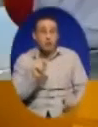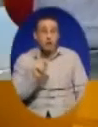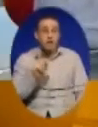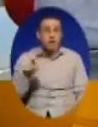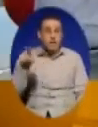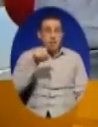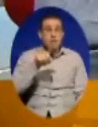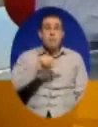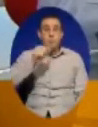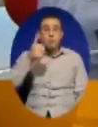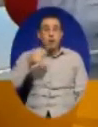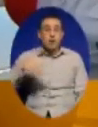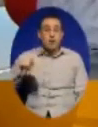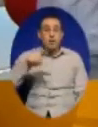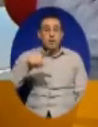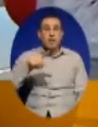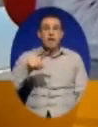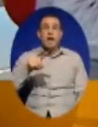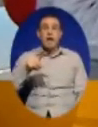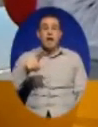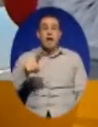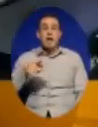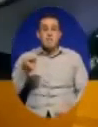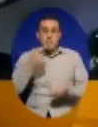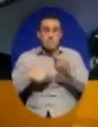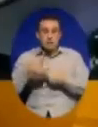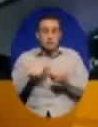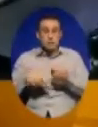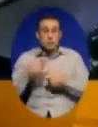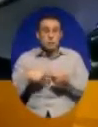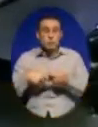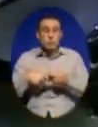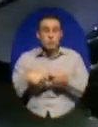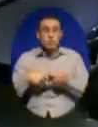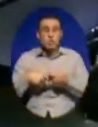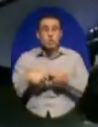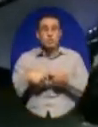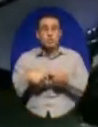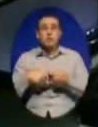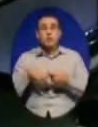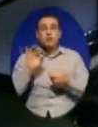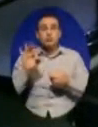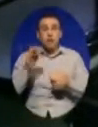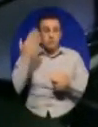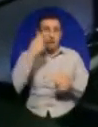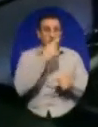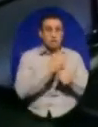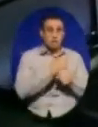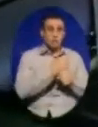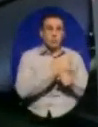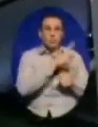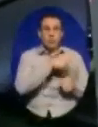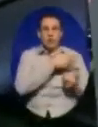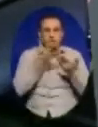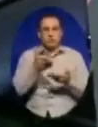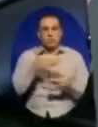יכולים, ובמיוחד הסובלנות במסחור, נקרא לזה המצאות ופטנטים שנוצרו בצבא. אבל מעבר לזה, תיקח